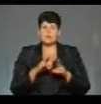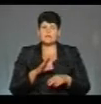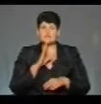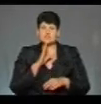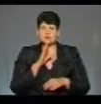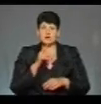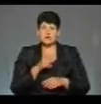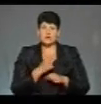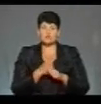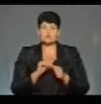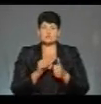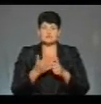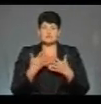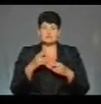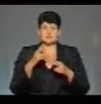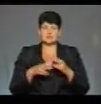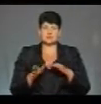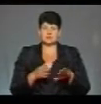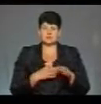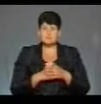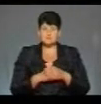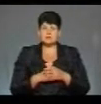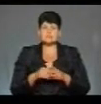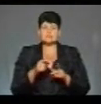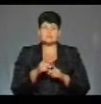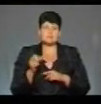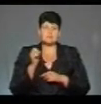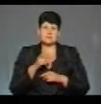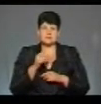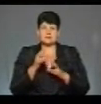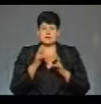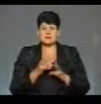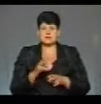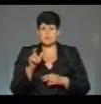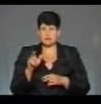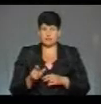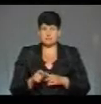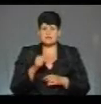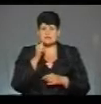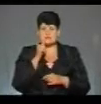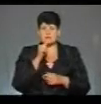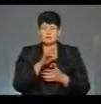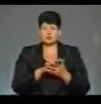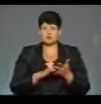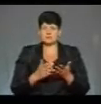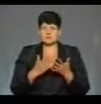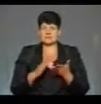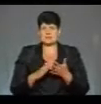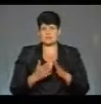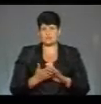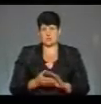але його робоча зміна уже закінчилася. За словами племінника травмованої, завтра вони продовжать з'ясовувати